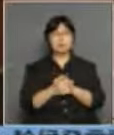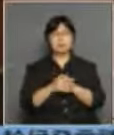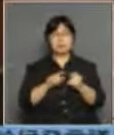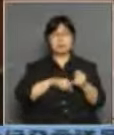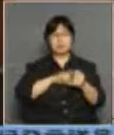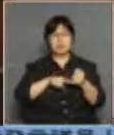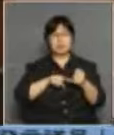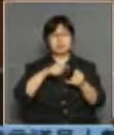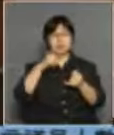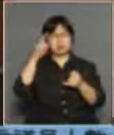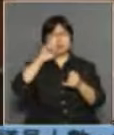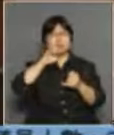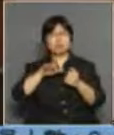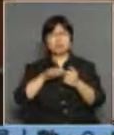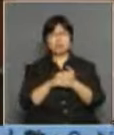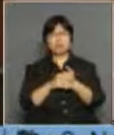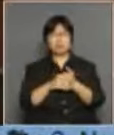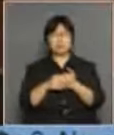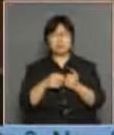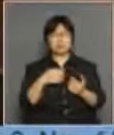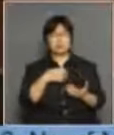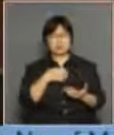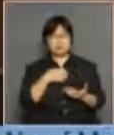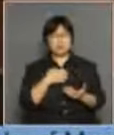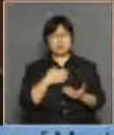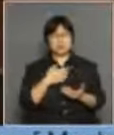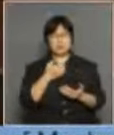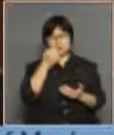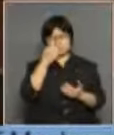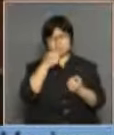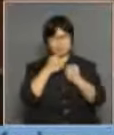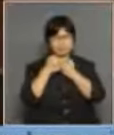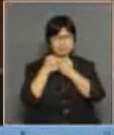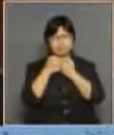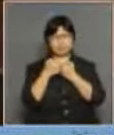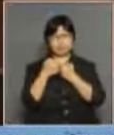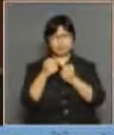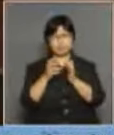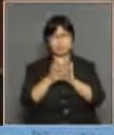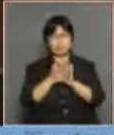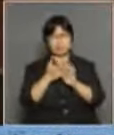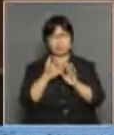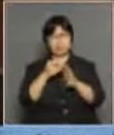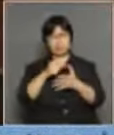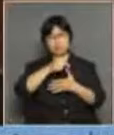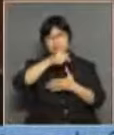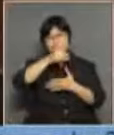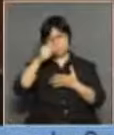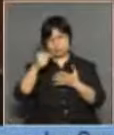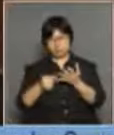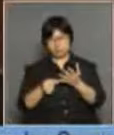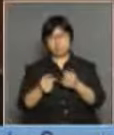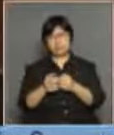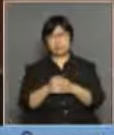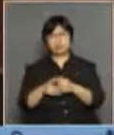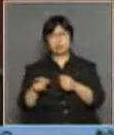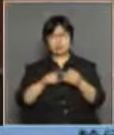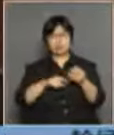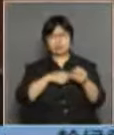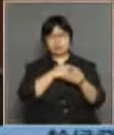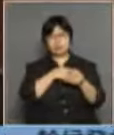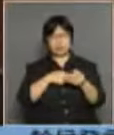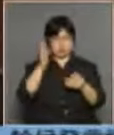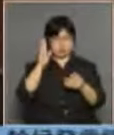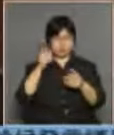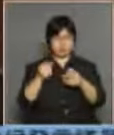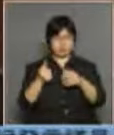講就係、是、大家好擔心香港嘅競爭力排名下降。但是莫乃光議員原動議裏